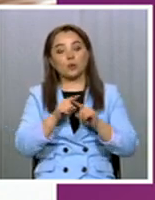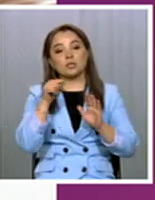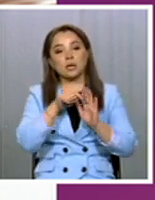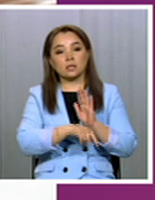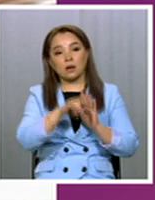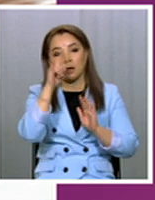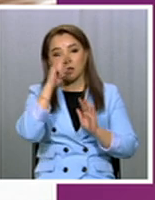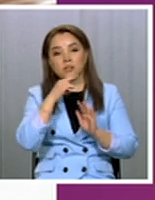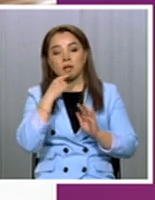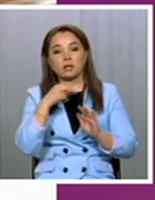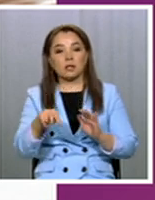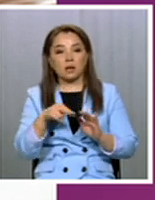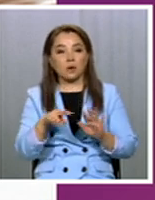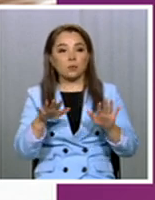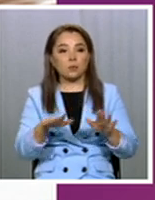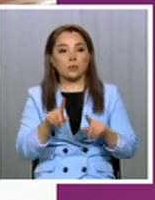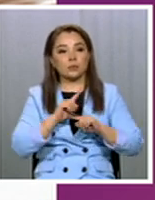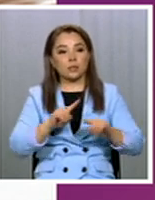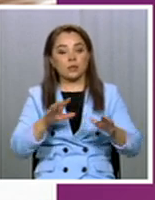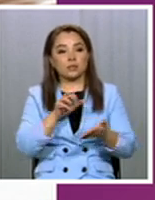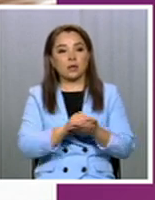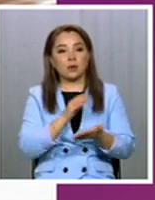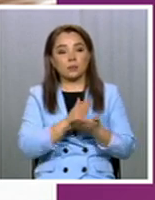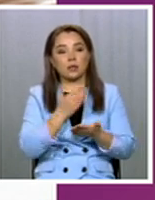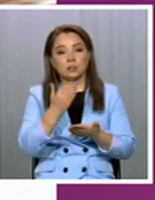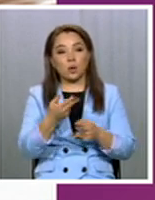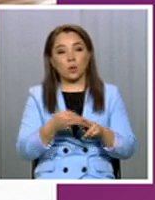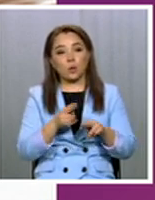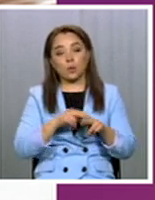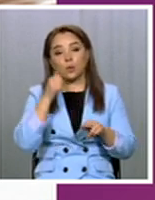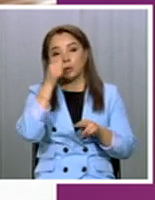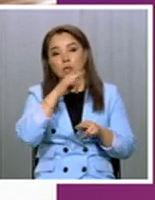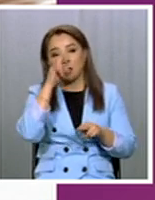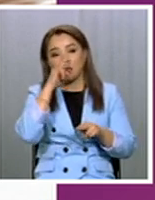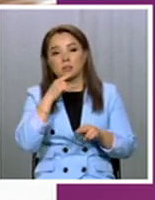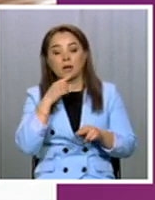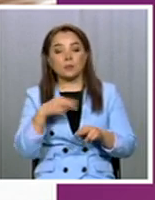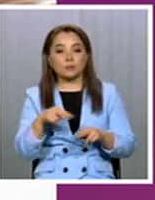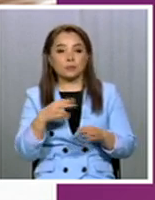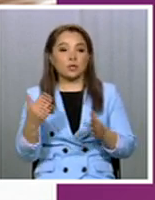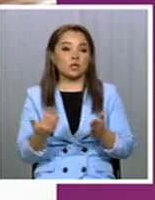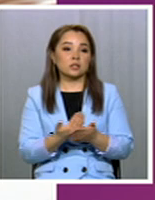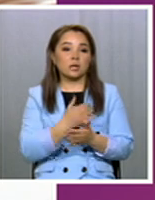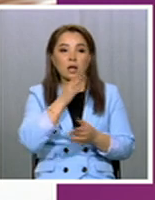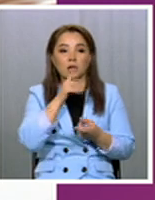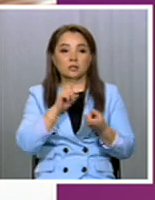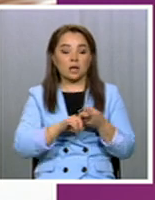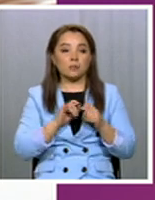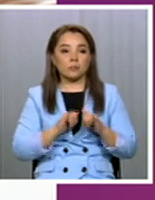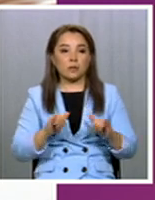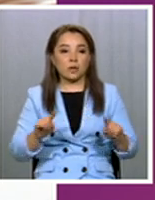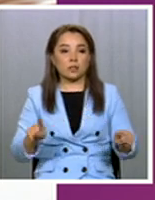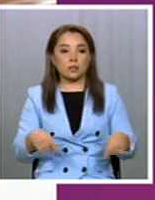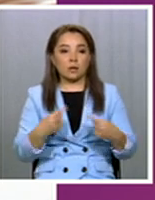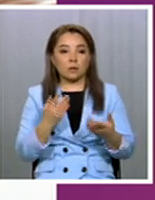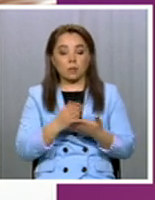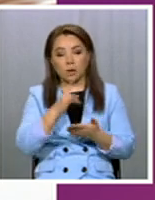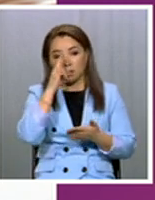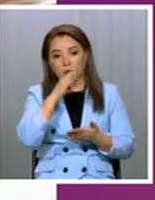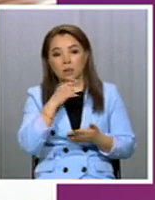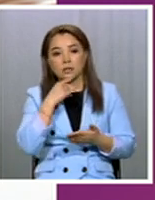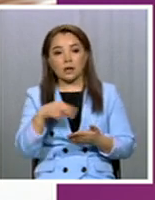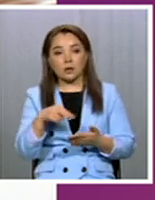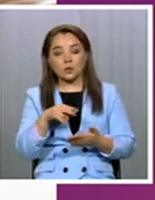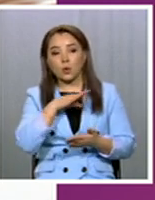қазақ әдебиетінің алар орны ерекше. Осы жылдар қазақ әдебиетінің жаңарған кезеңдерінің бірі болды. Қазақ әдебиеті